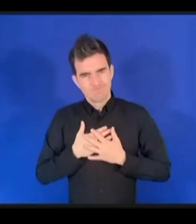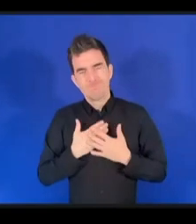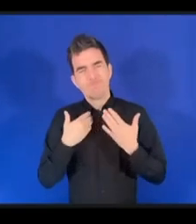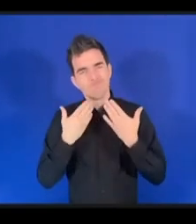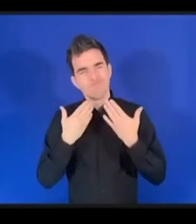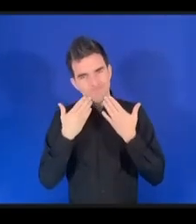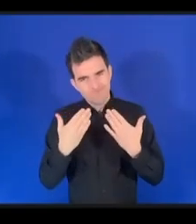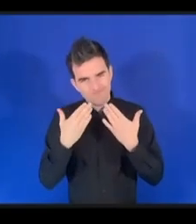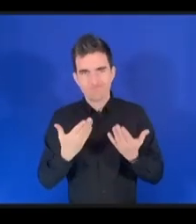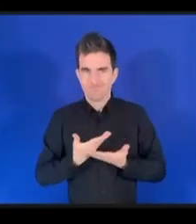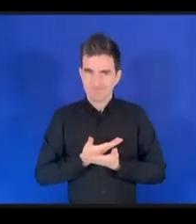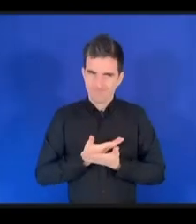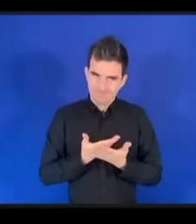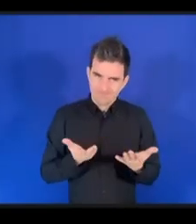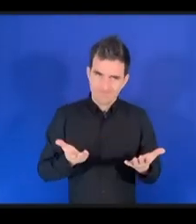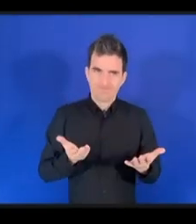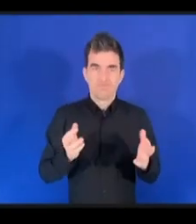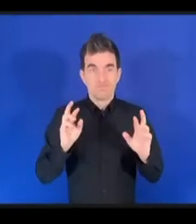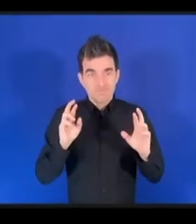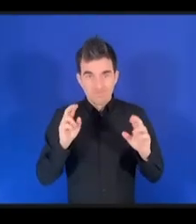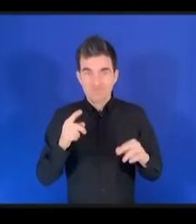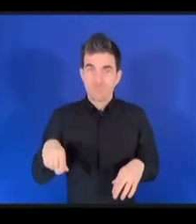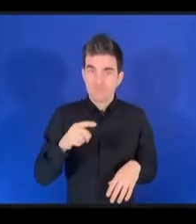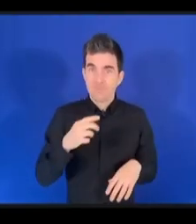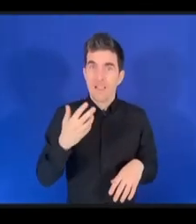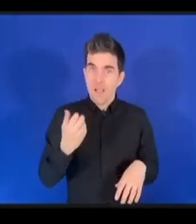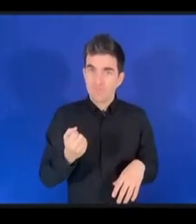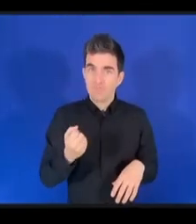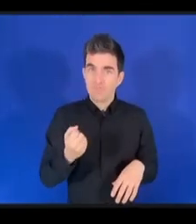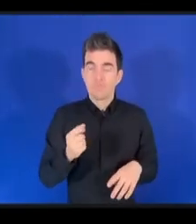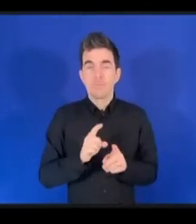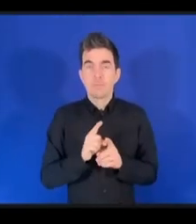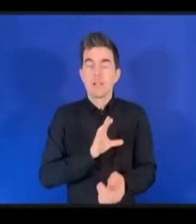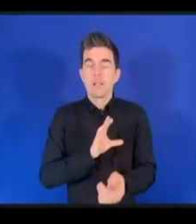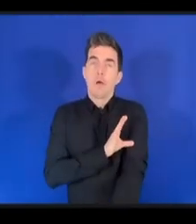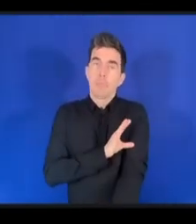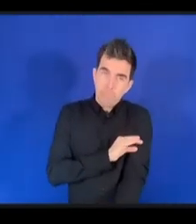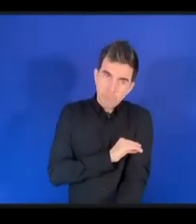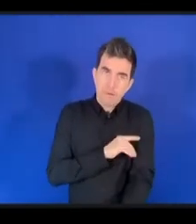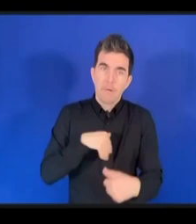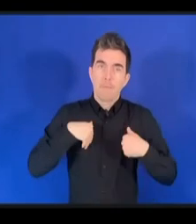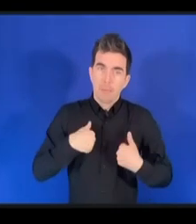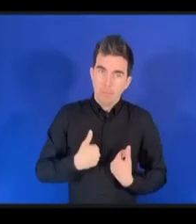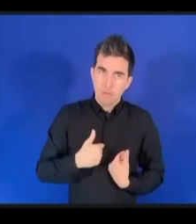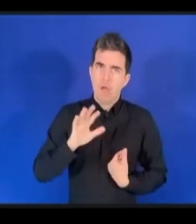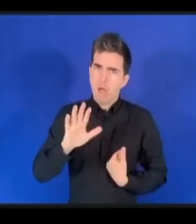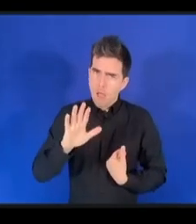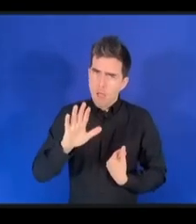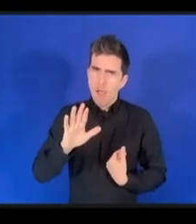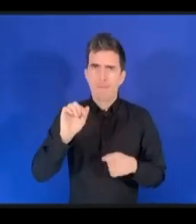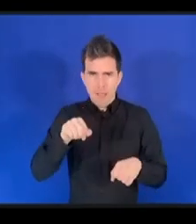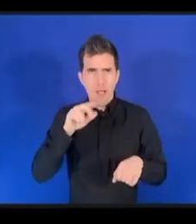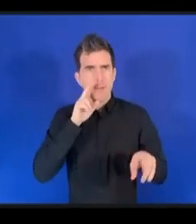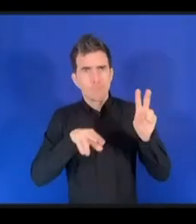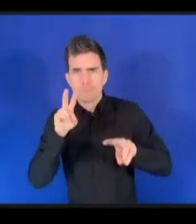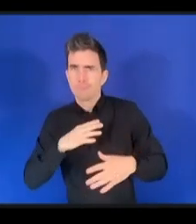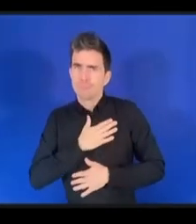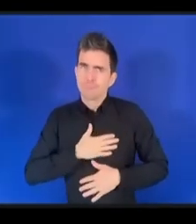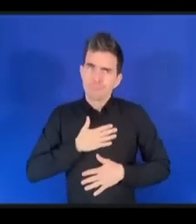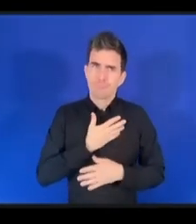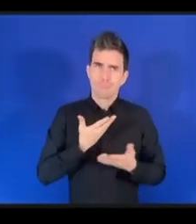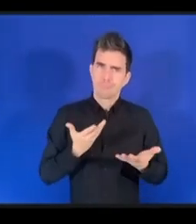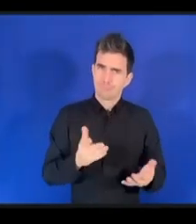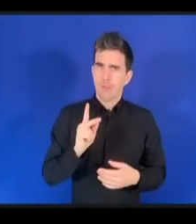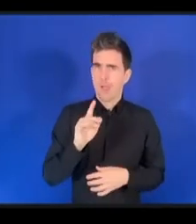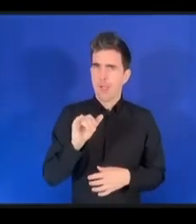街、そして日本の文化や食事、おもてなしをご堪能いただきたいと思います。5日間